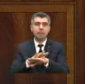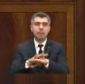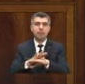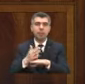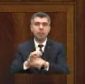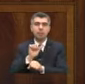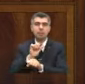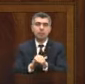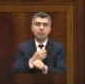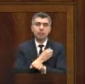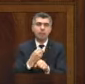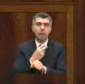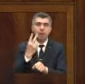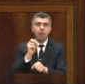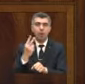الاجتماعية